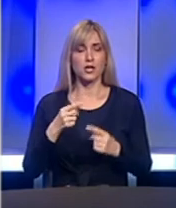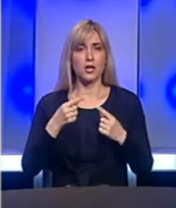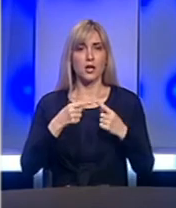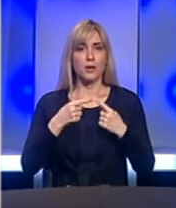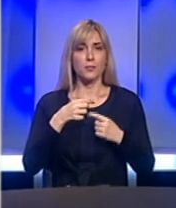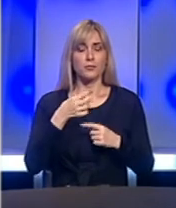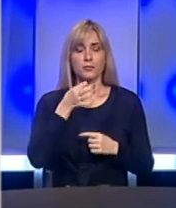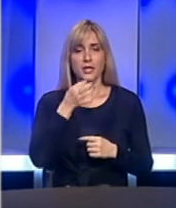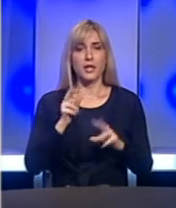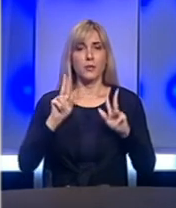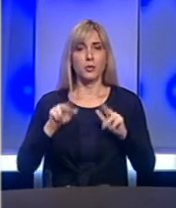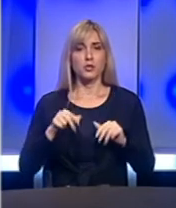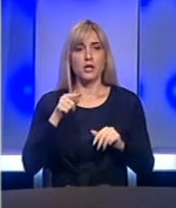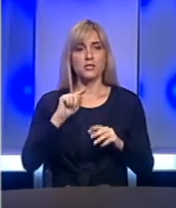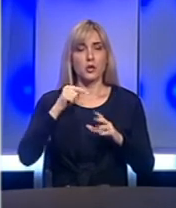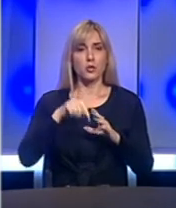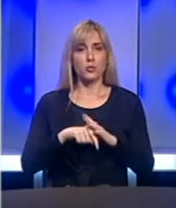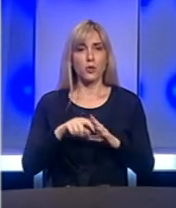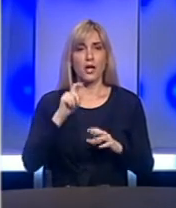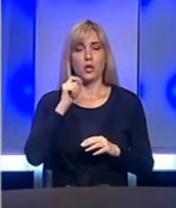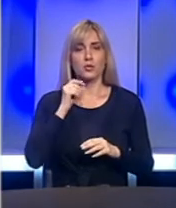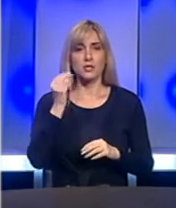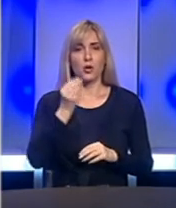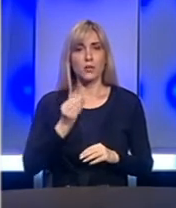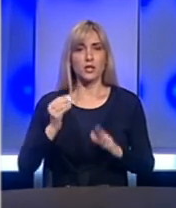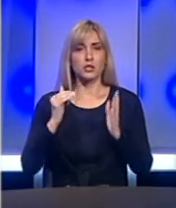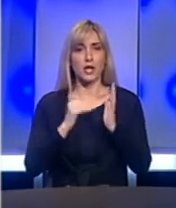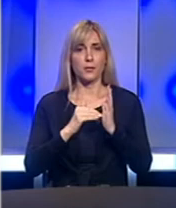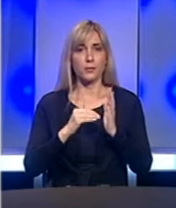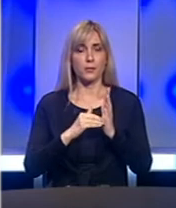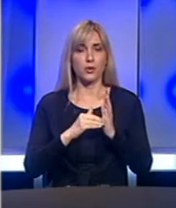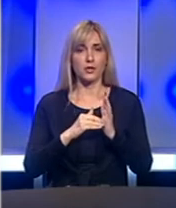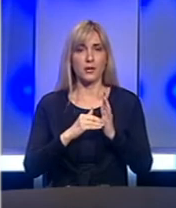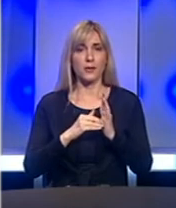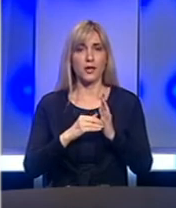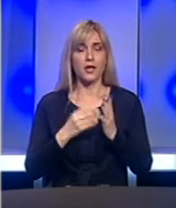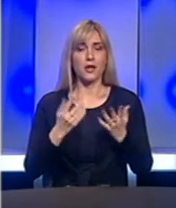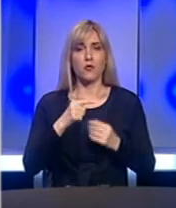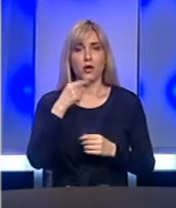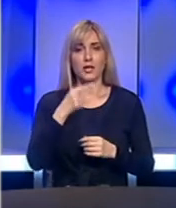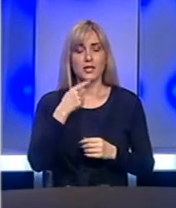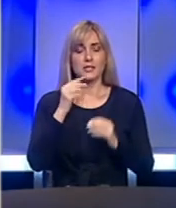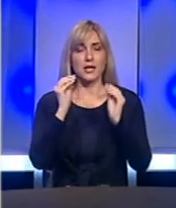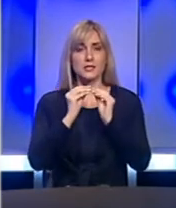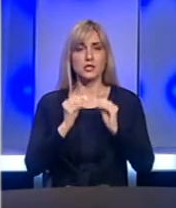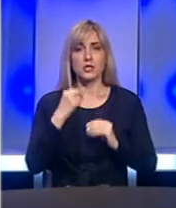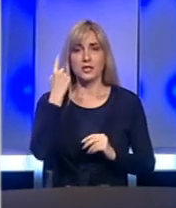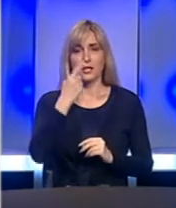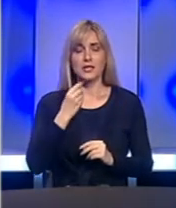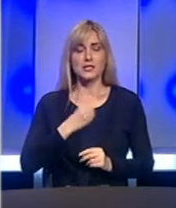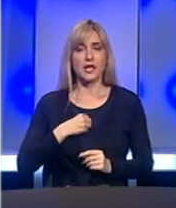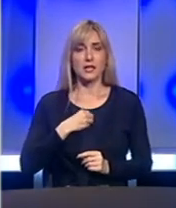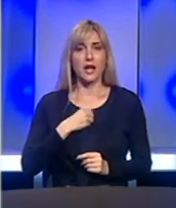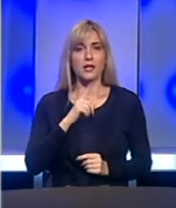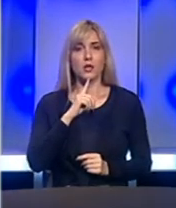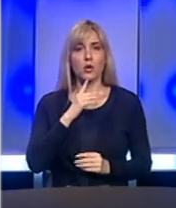pitanje može li se od duboke ljudske i umjetničke potrebe, od snage slikarskog jezika, sačiniti lice jedne tragedije